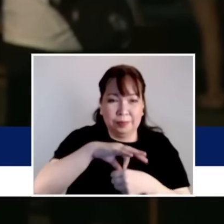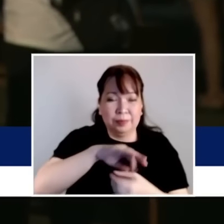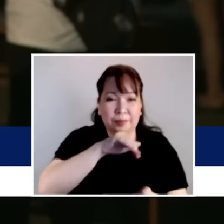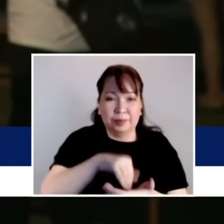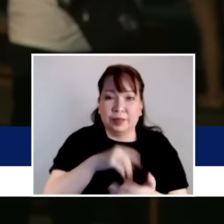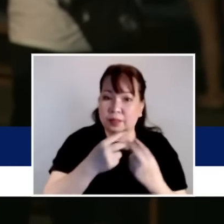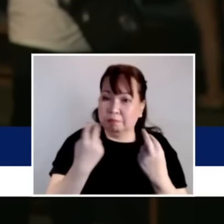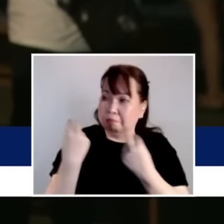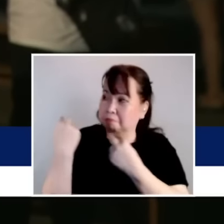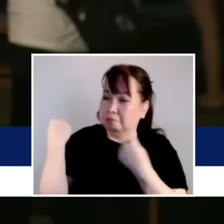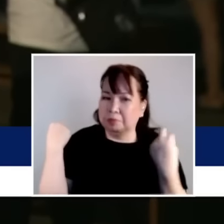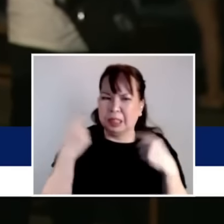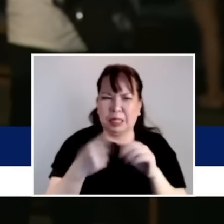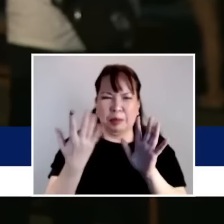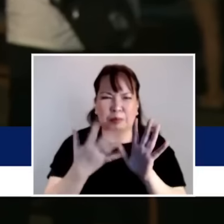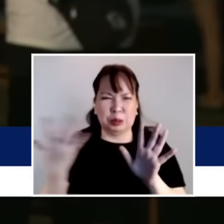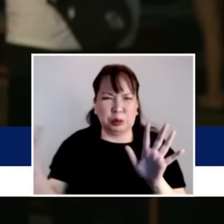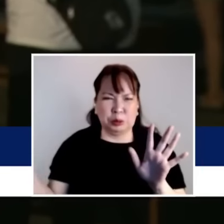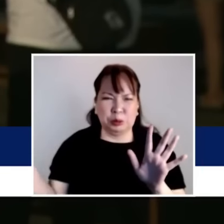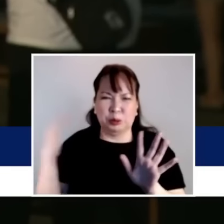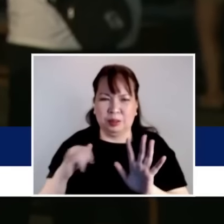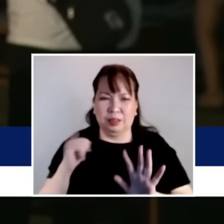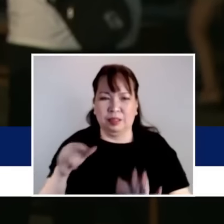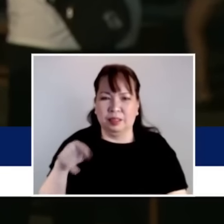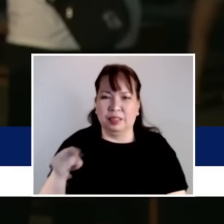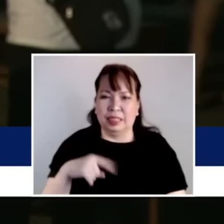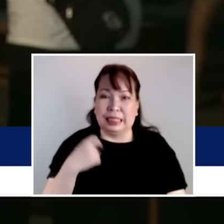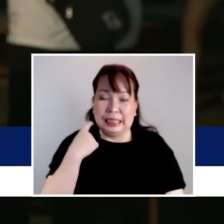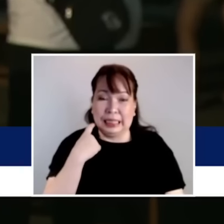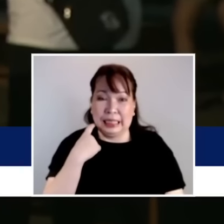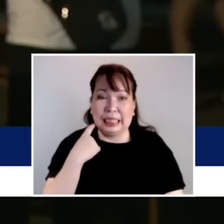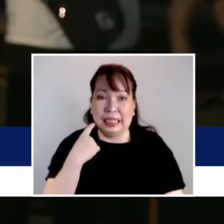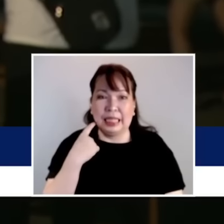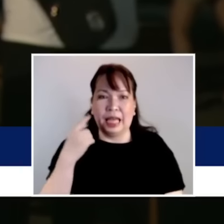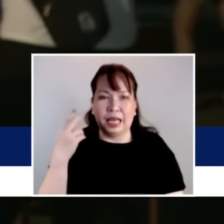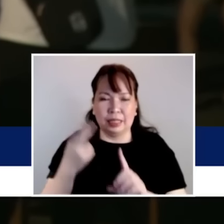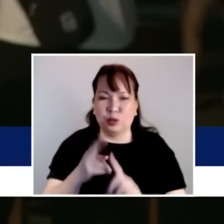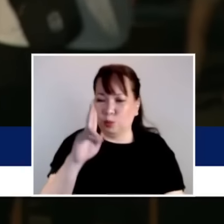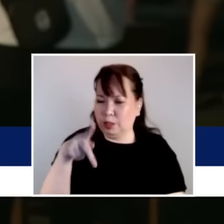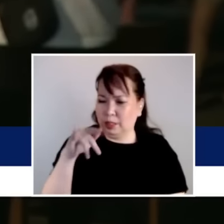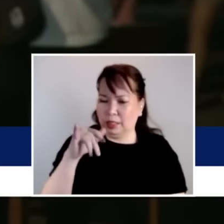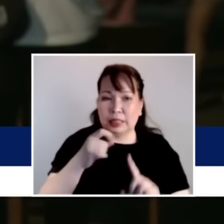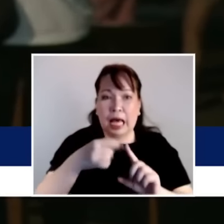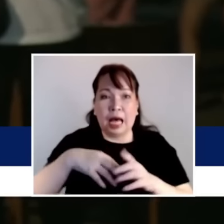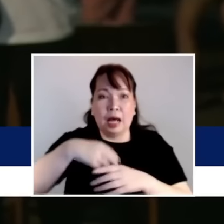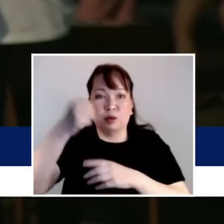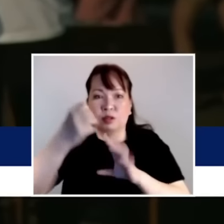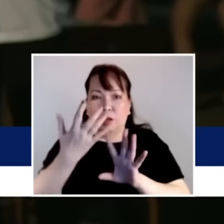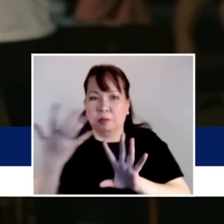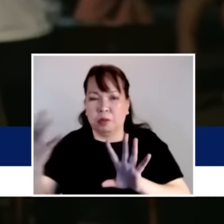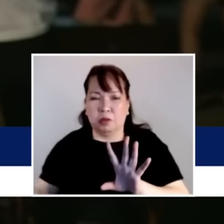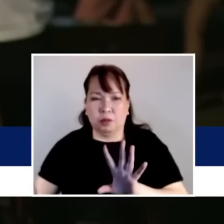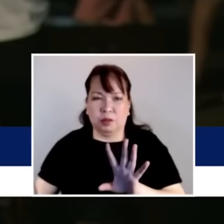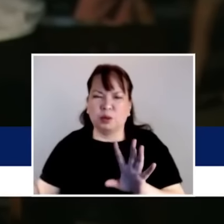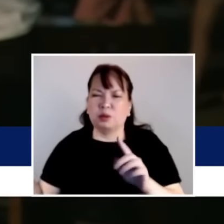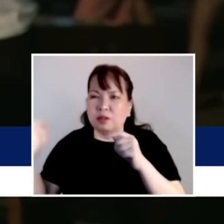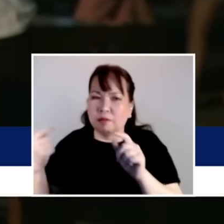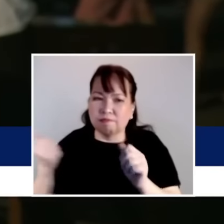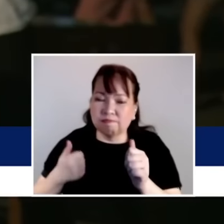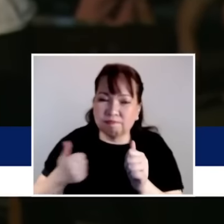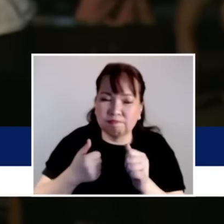likuran, may mahaba pang pila dito. Ito yung pila kanina sa labas ng UPIS, yung mga kumahabol na mga botante para